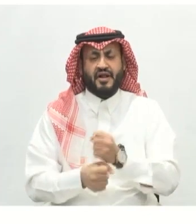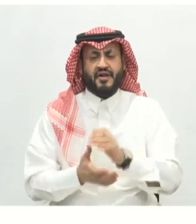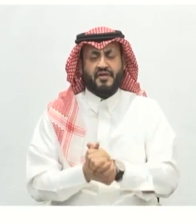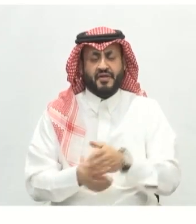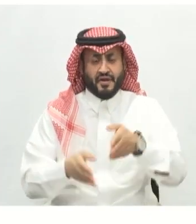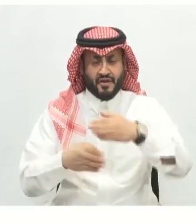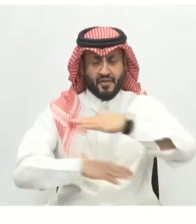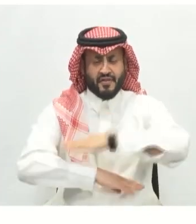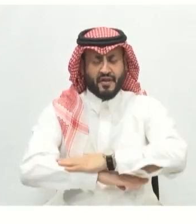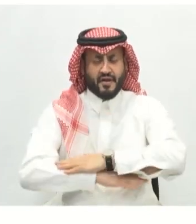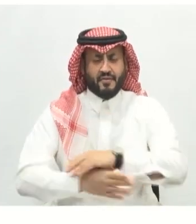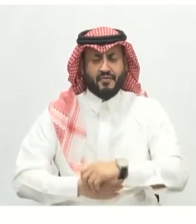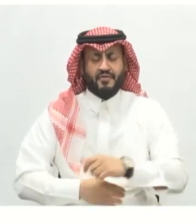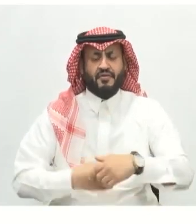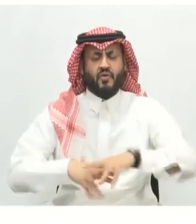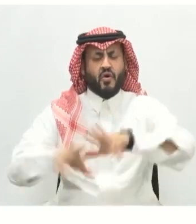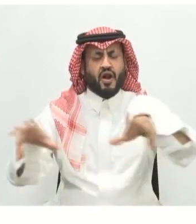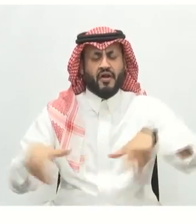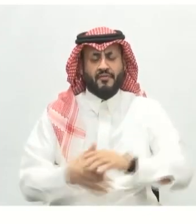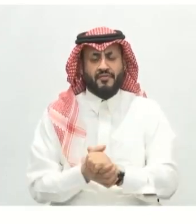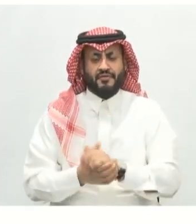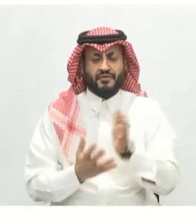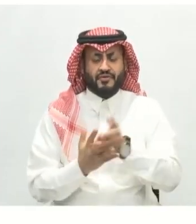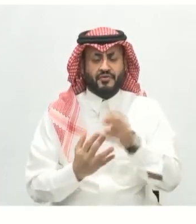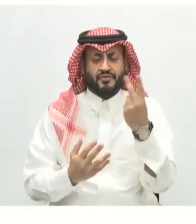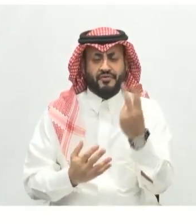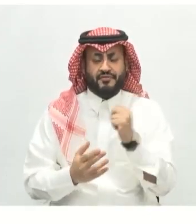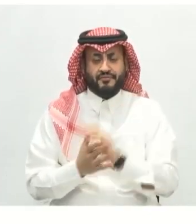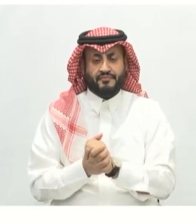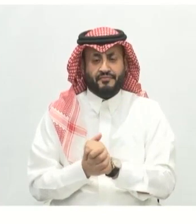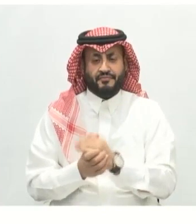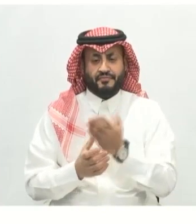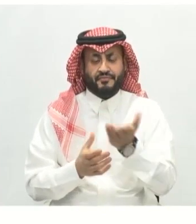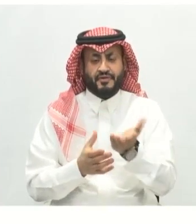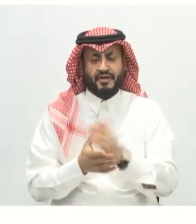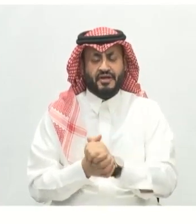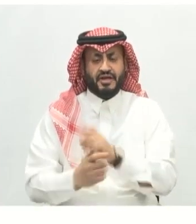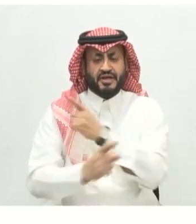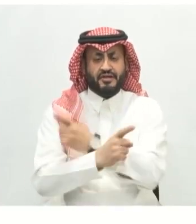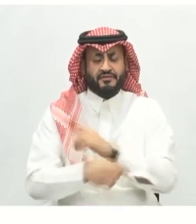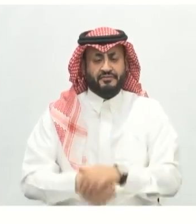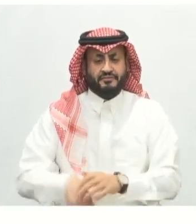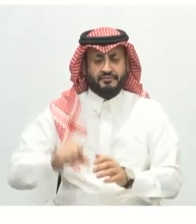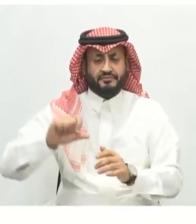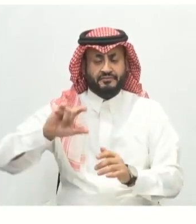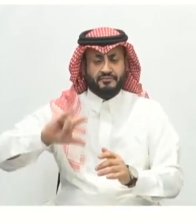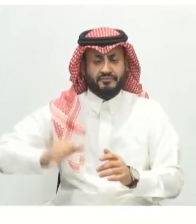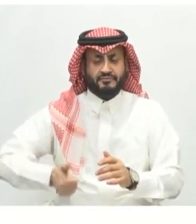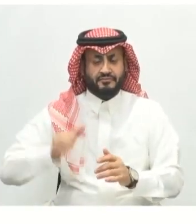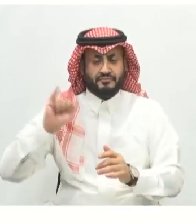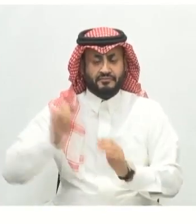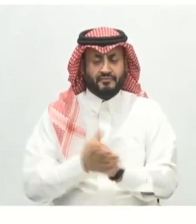والمحافظه على الذوق العام الجزء الثاني معكم المعلمه وئام عبد الرحمن ابو النجا